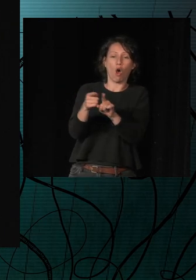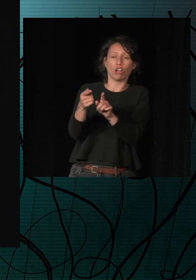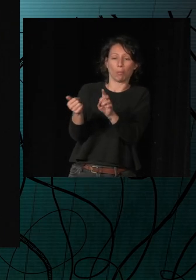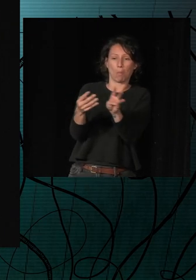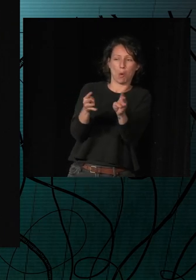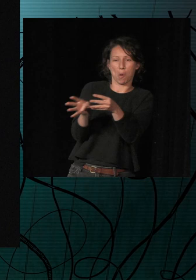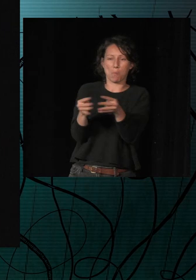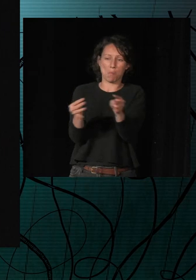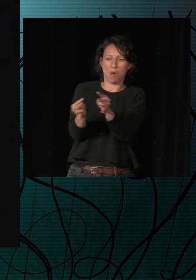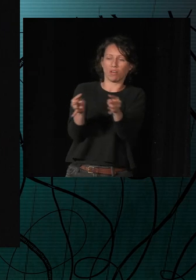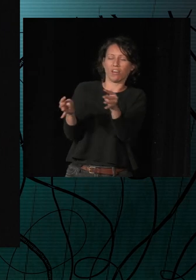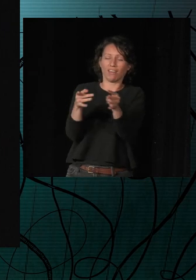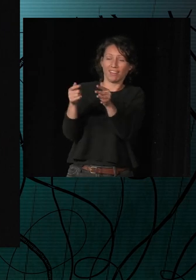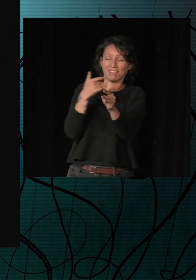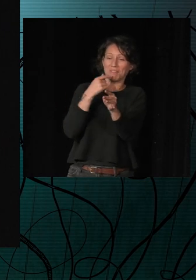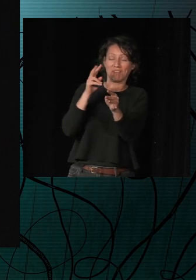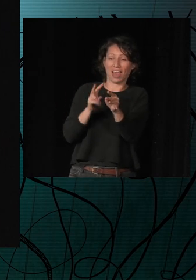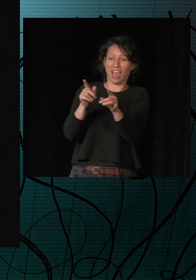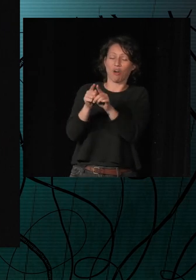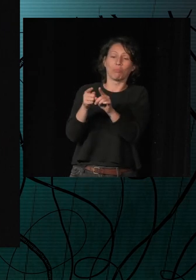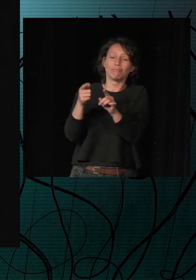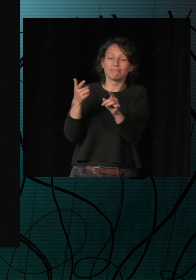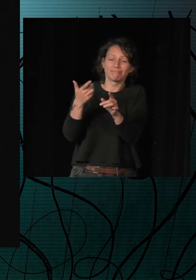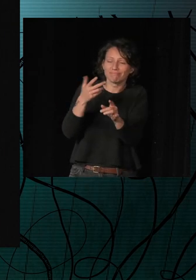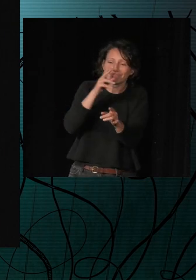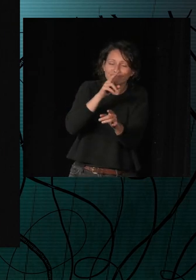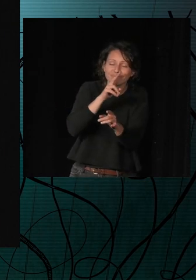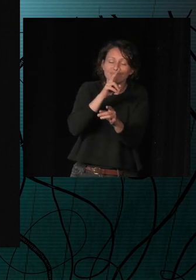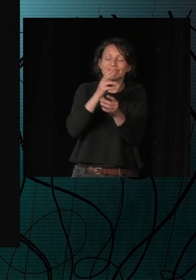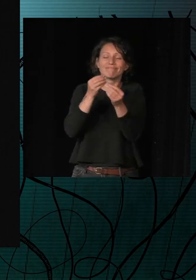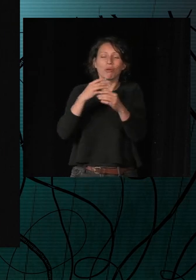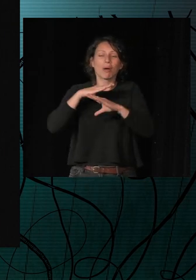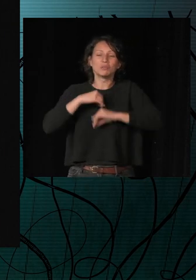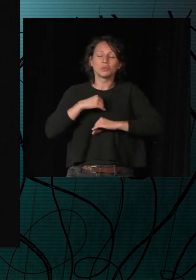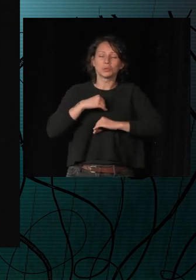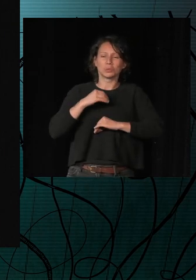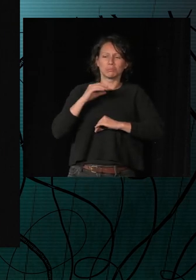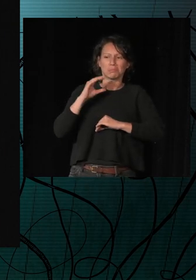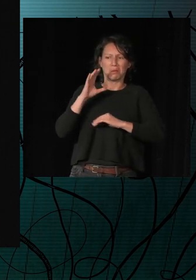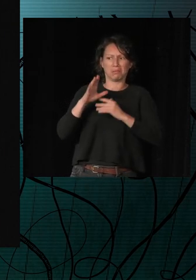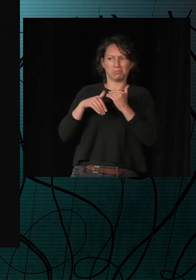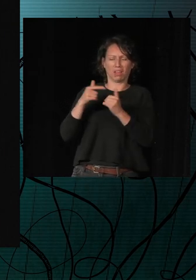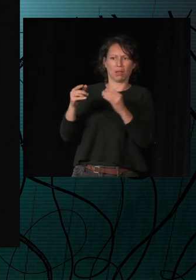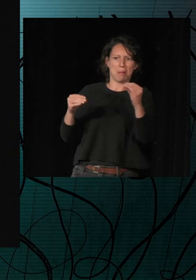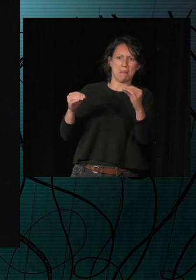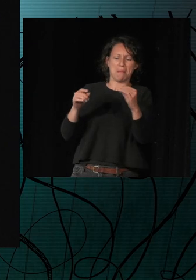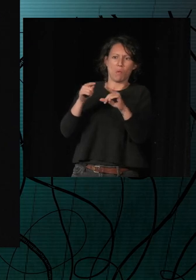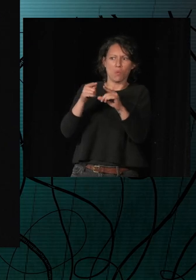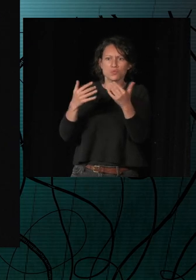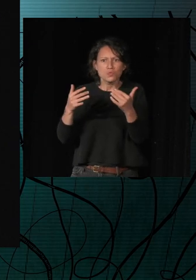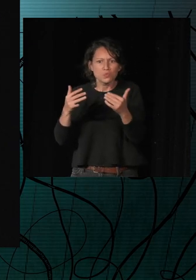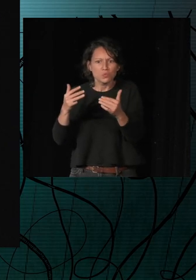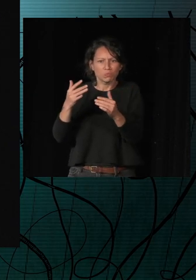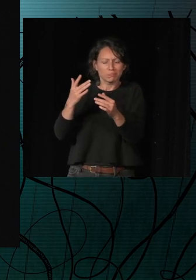commence à devenir quand même un peu bizarre cette histoire quoi un peu voilà et donc on a c'est c'est des trucs qu'on retrouve au cinéma avec des trucs genre killer